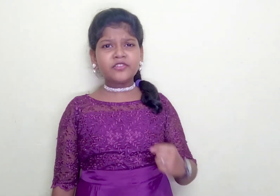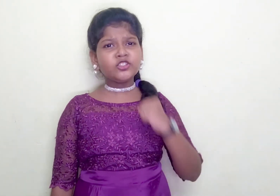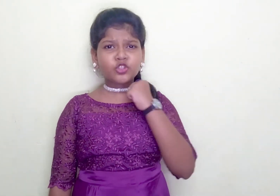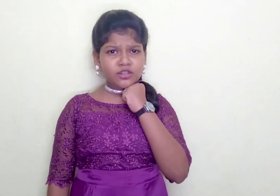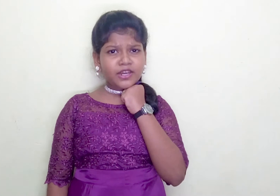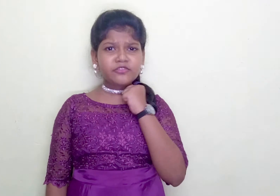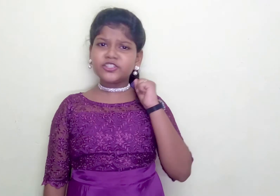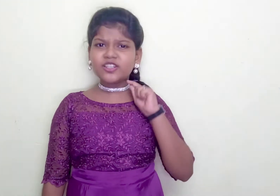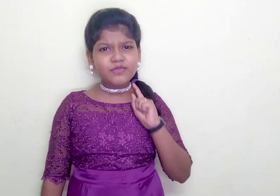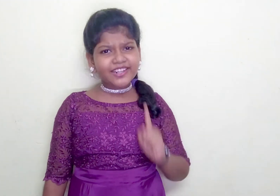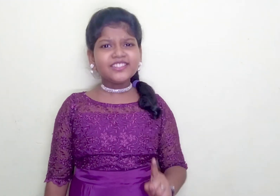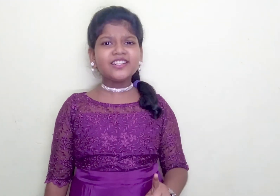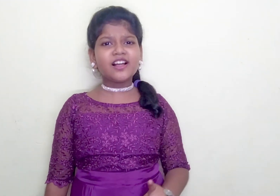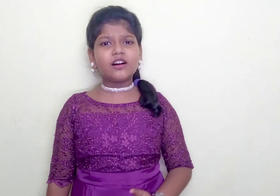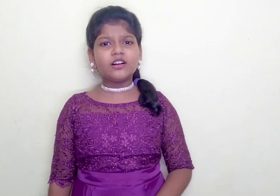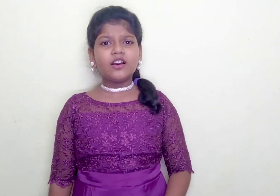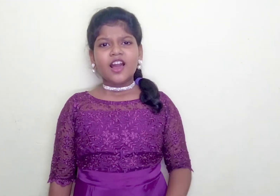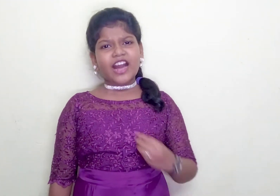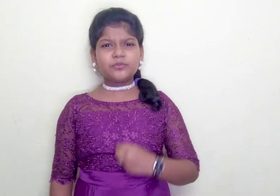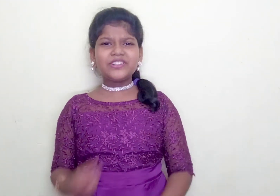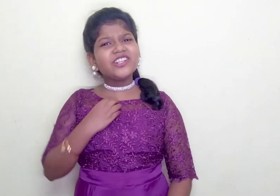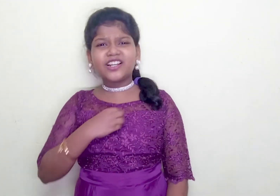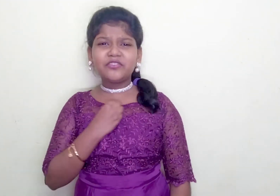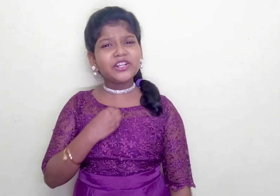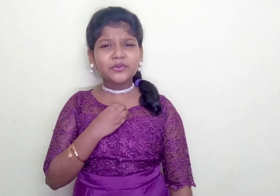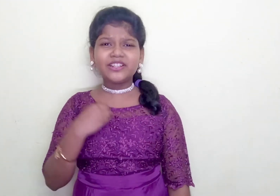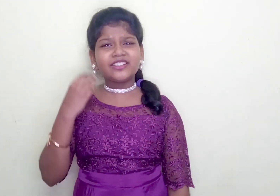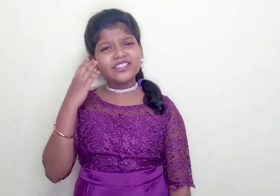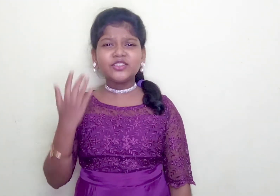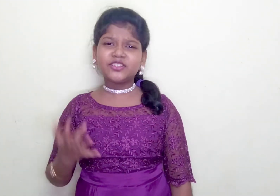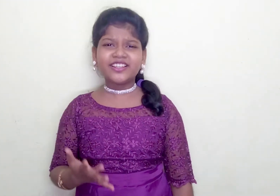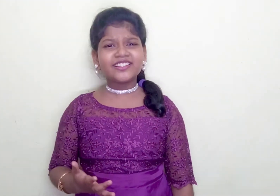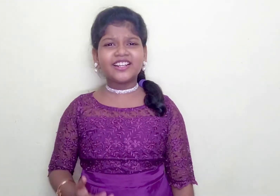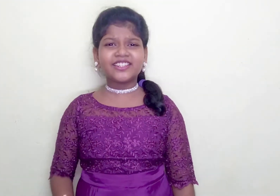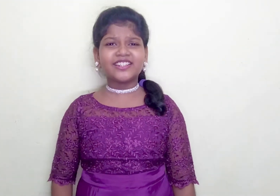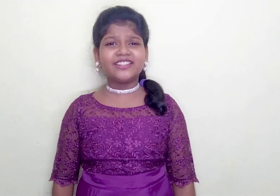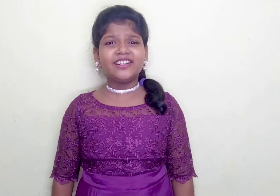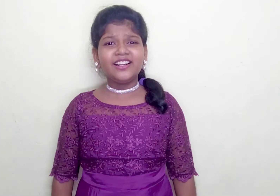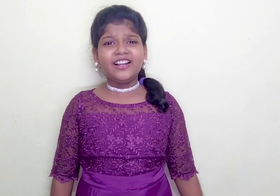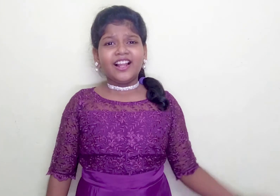6000 பே